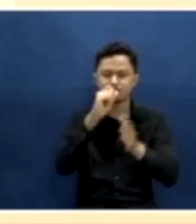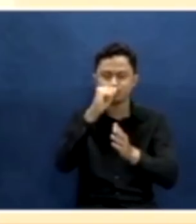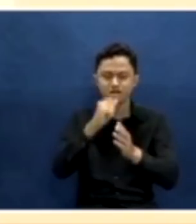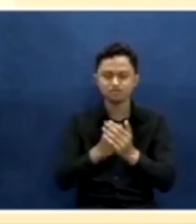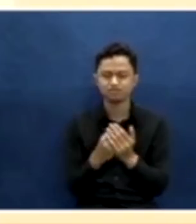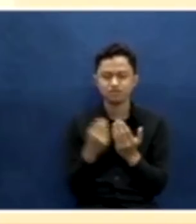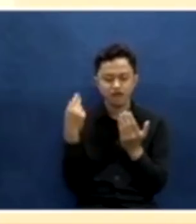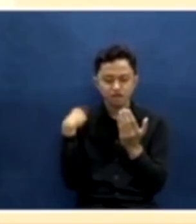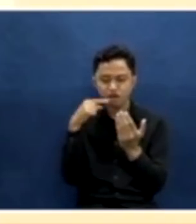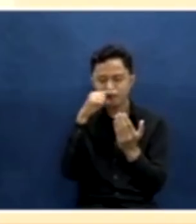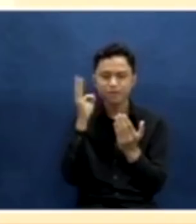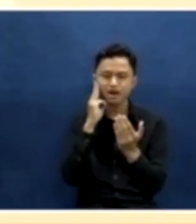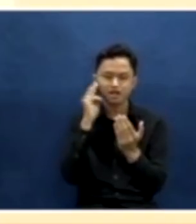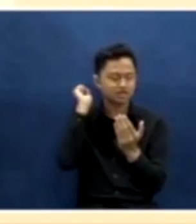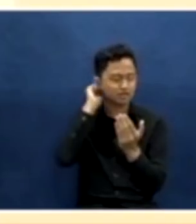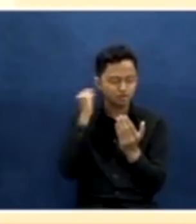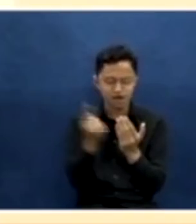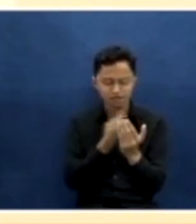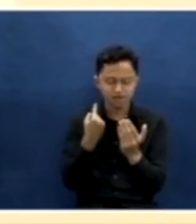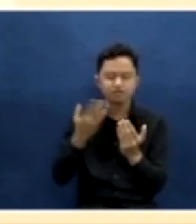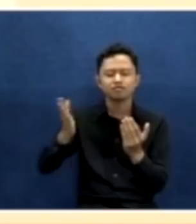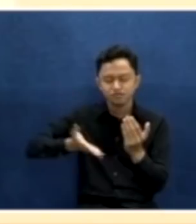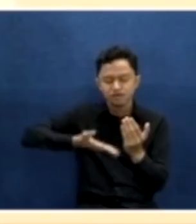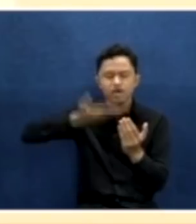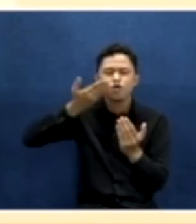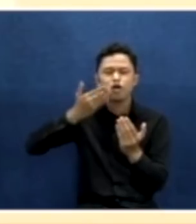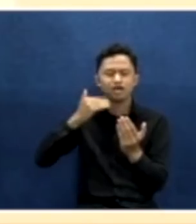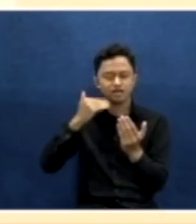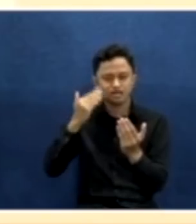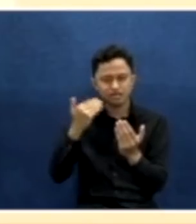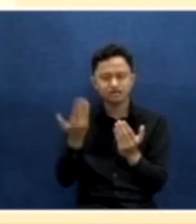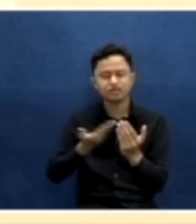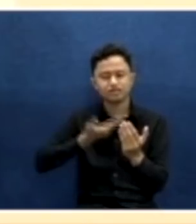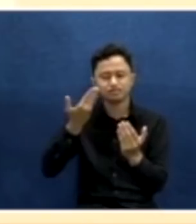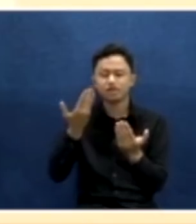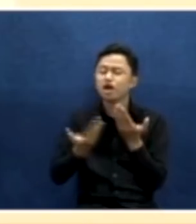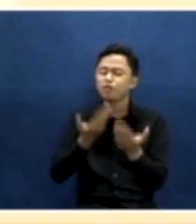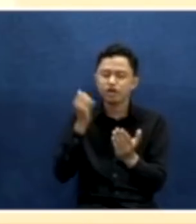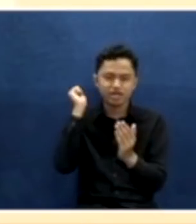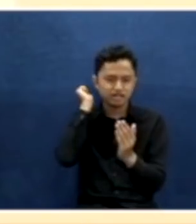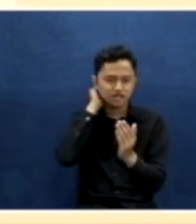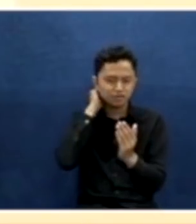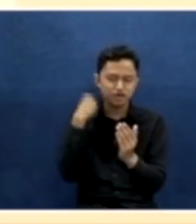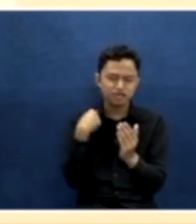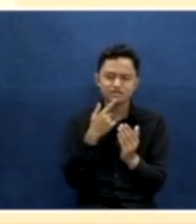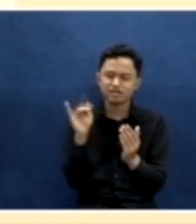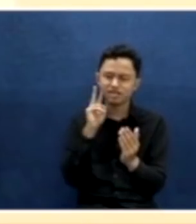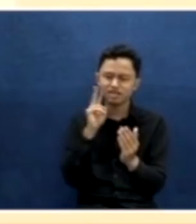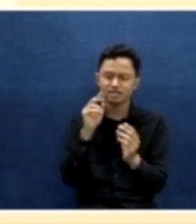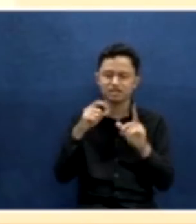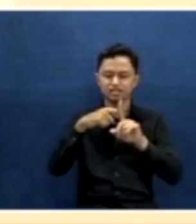haramkanlah kulit ibu kami ya Allah ibu kami memang bukan sebagaimana ibunda Khodijah